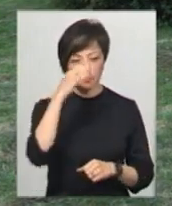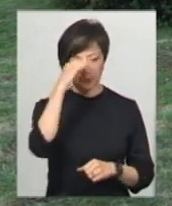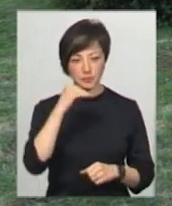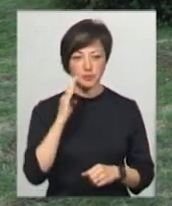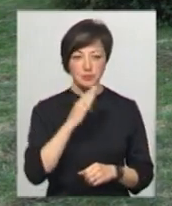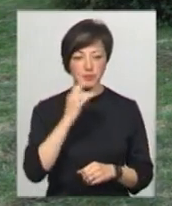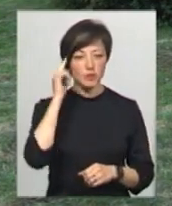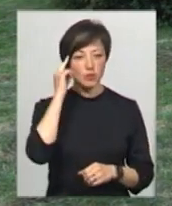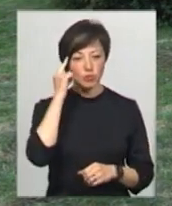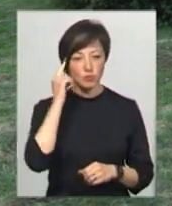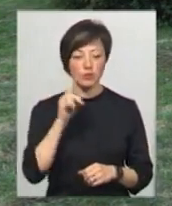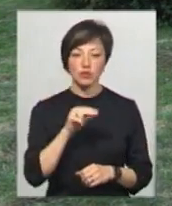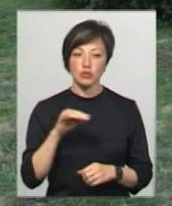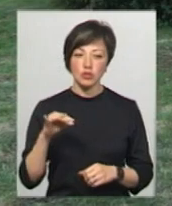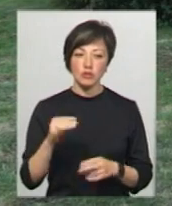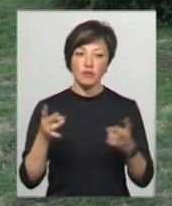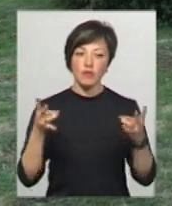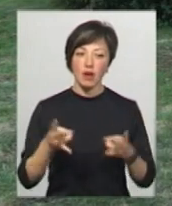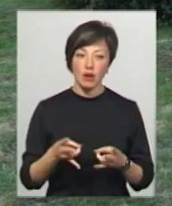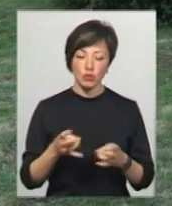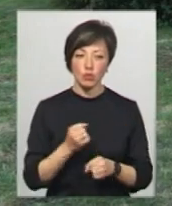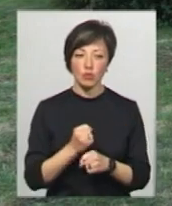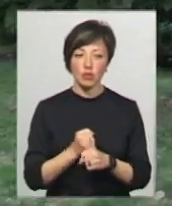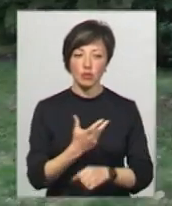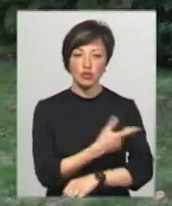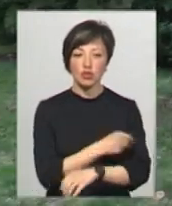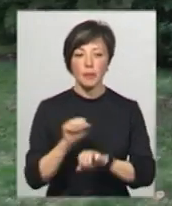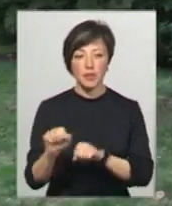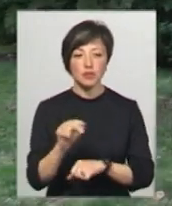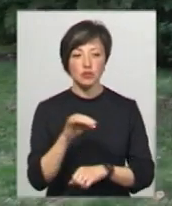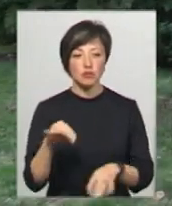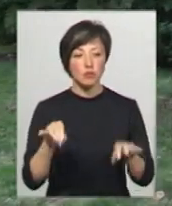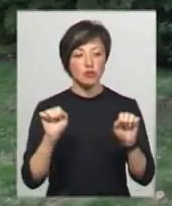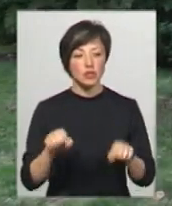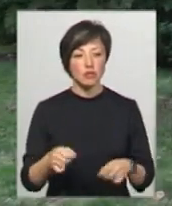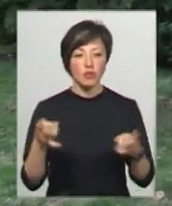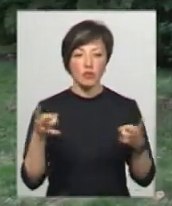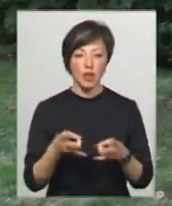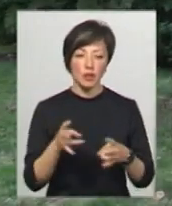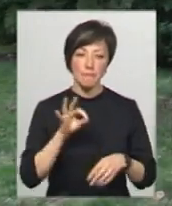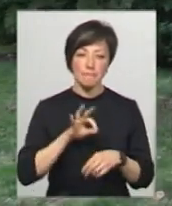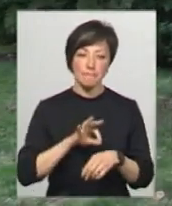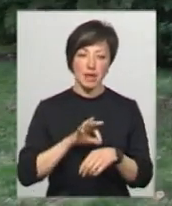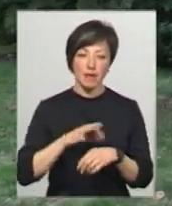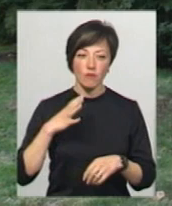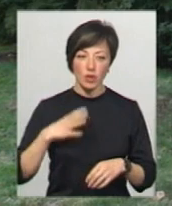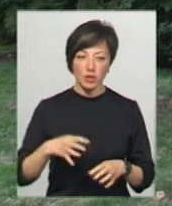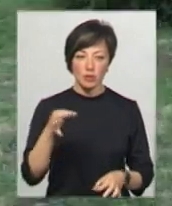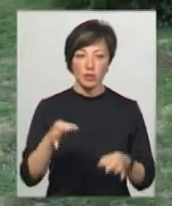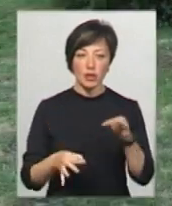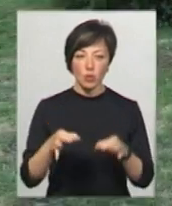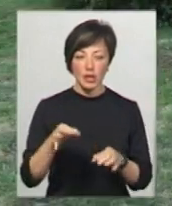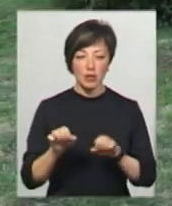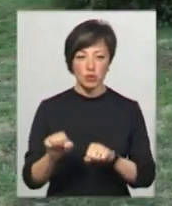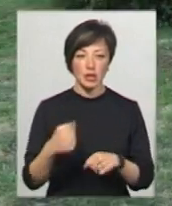такі замисляться, а чи варто робити щеплення, чи, можливо, варто перехворіти на кір і мати природній імунітет?